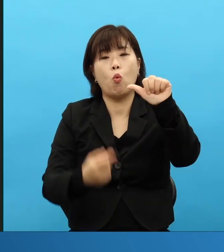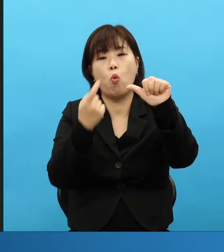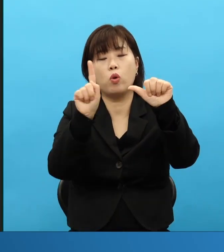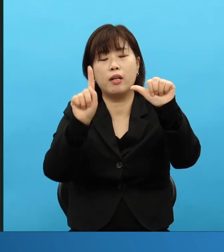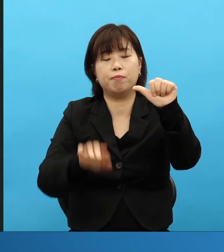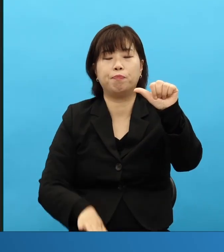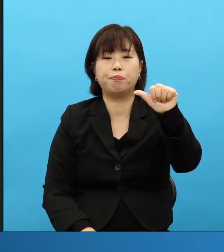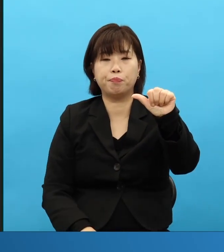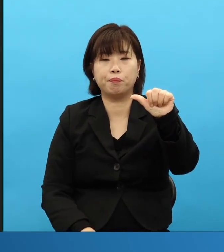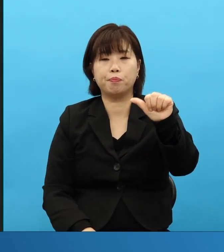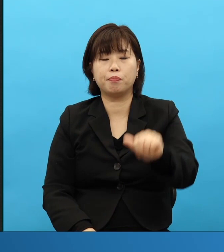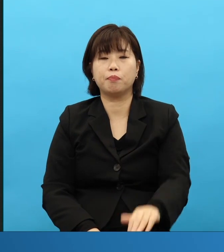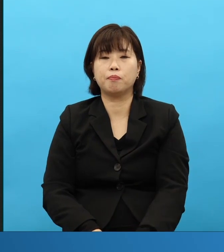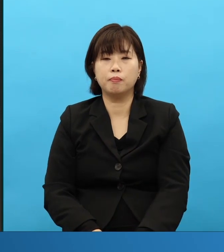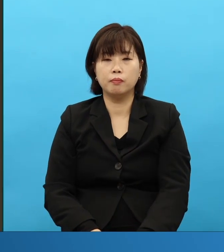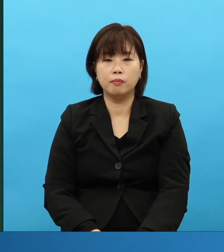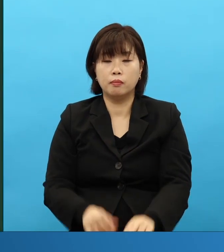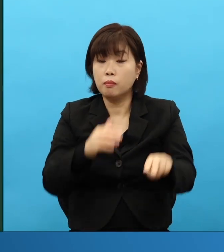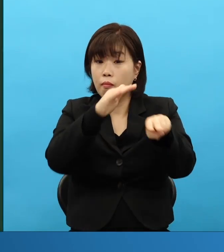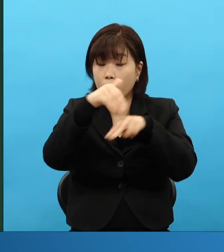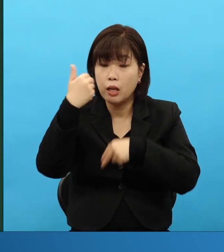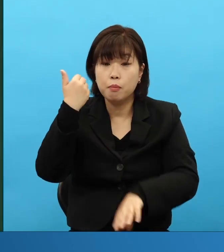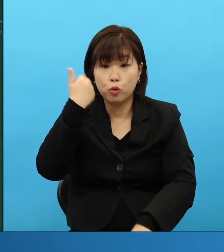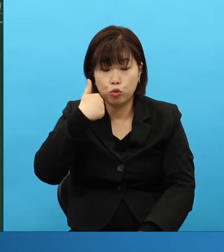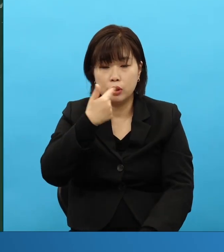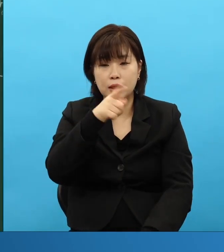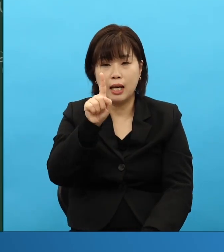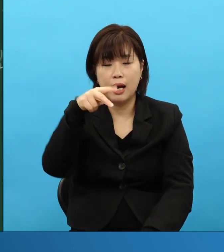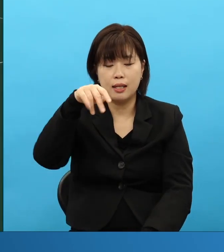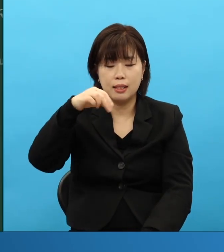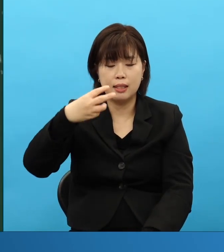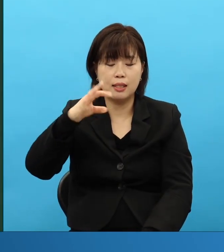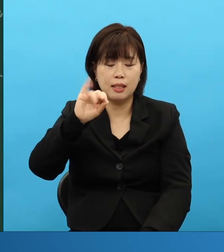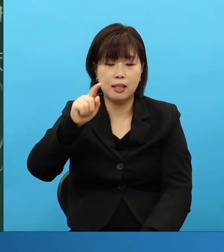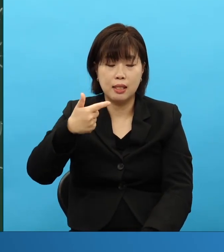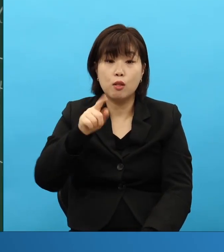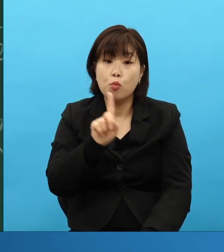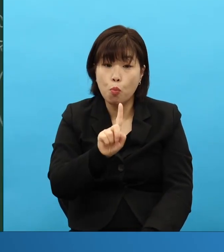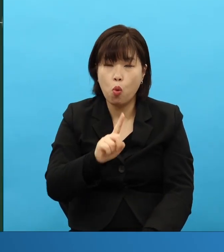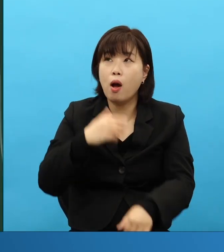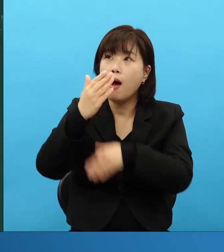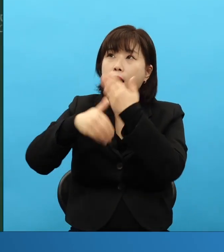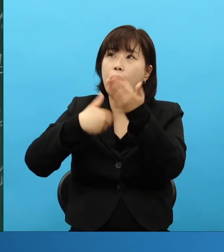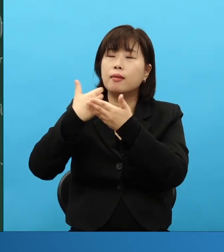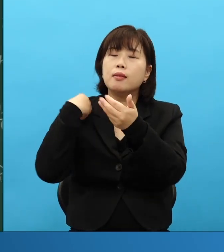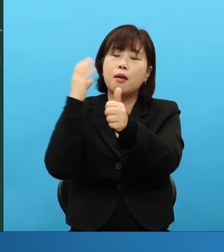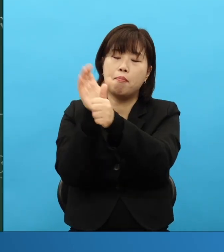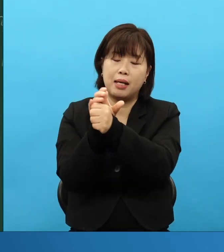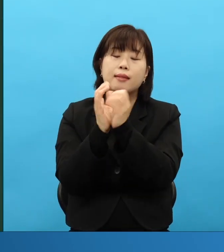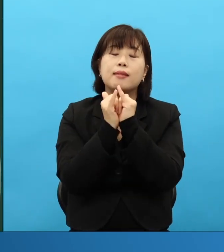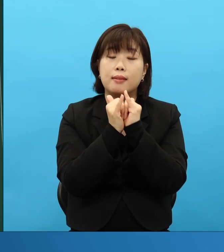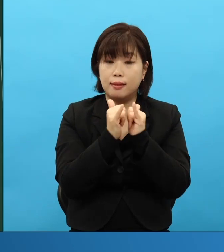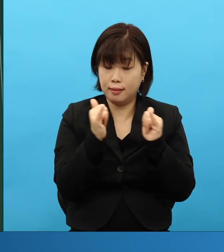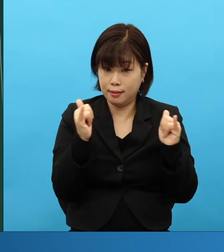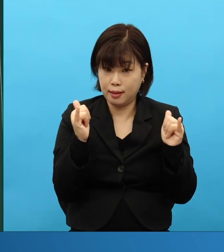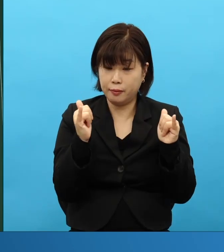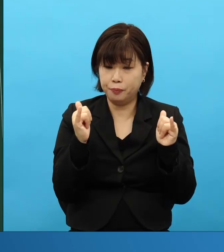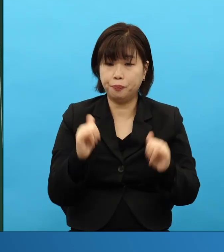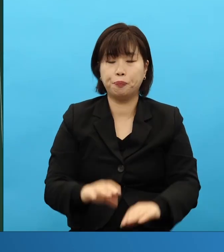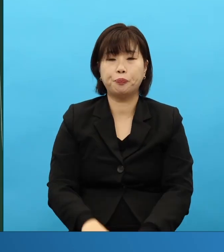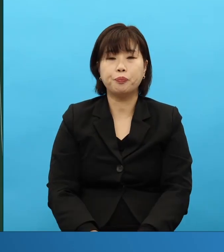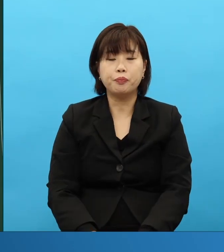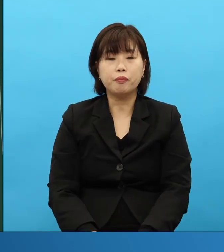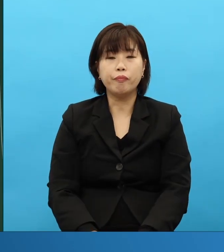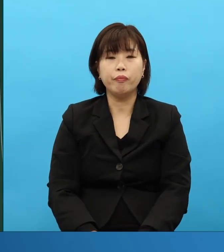answer? 나시린 The prayer 어머니의 of a 기도입니다. Nazarene. And that was the mother's prayer. 자, 렘넌트 중에 영성지성을